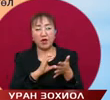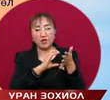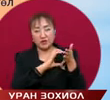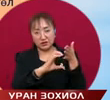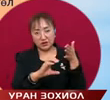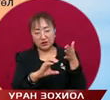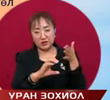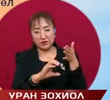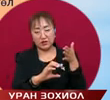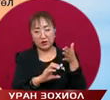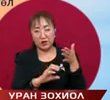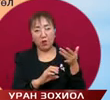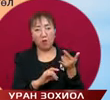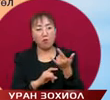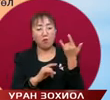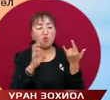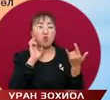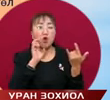Бор ат нэг л өдөр харагдхаа болсон.